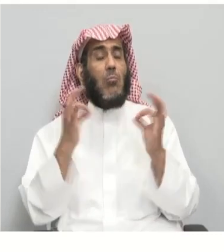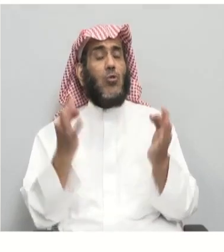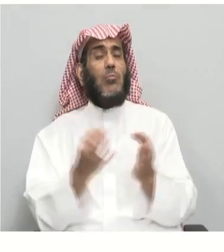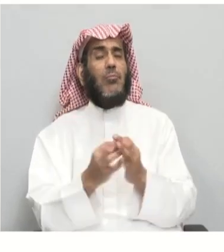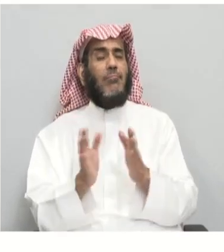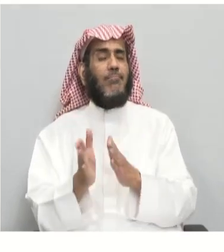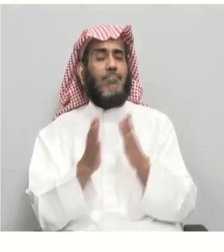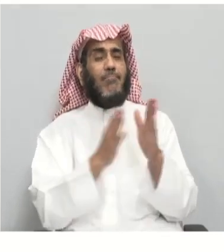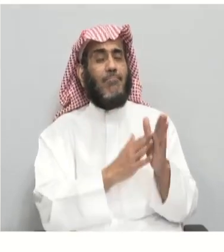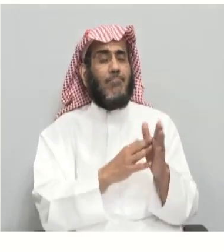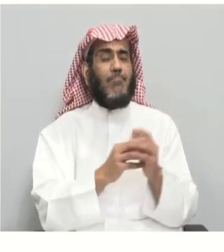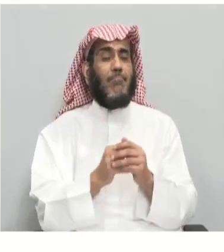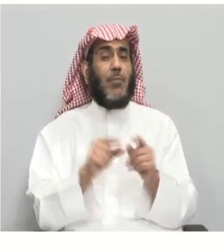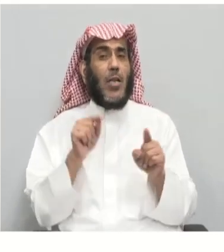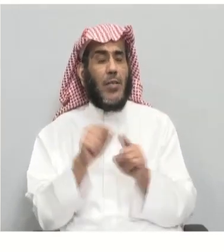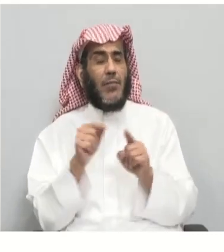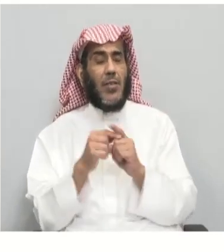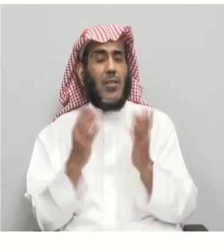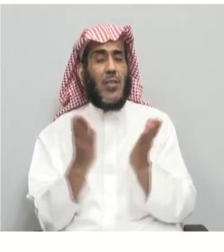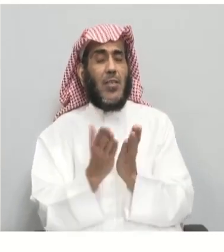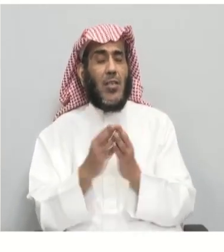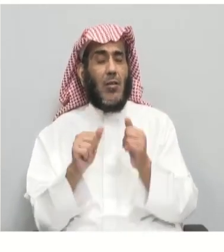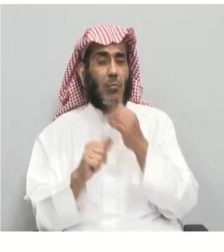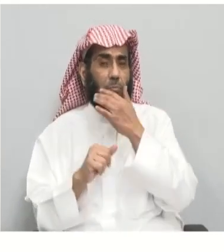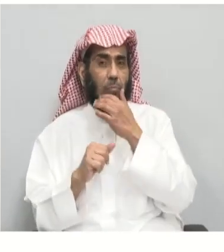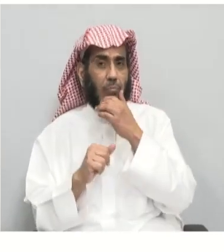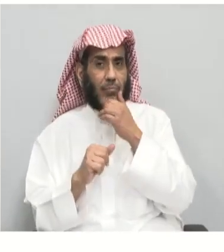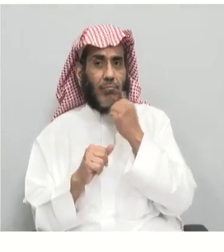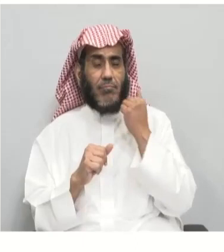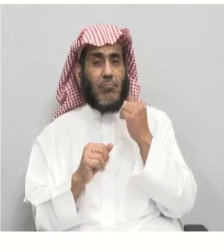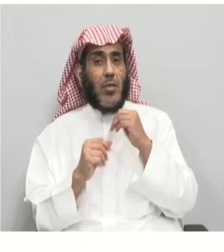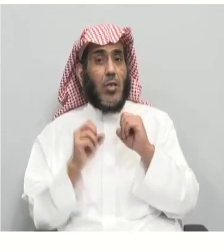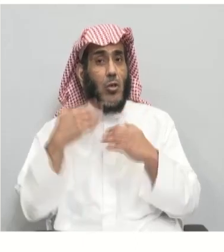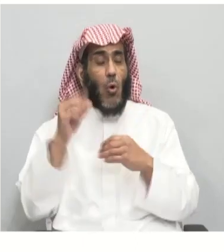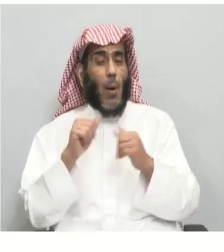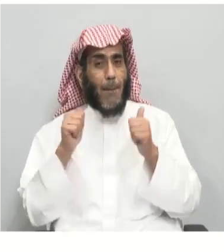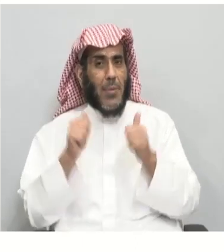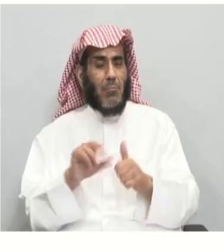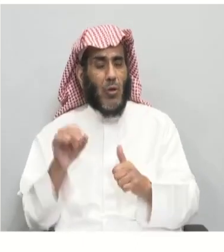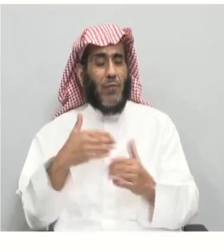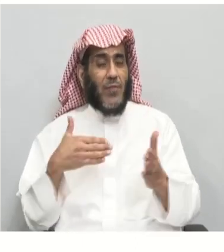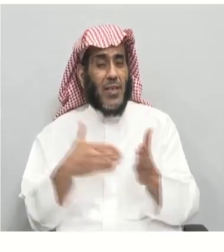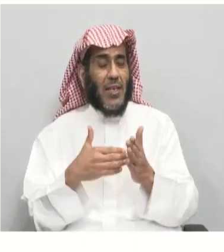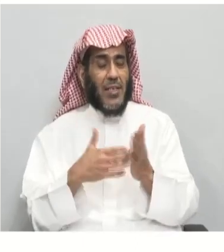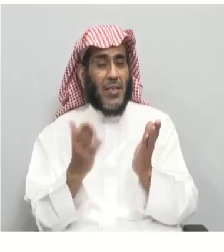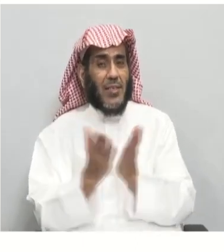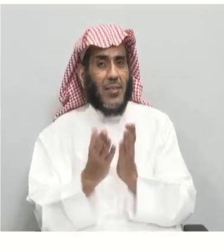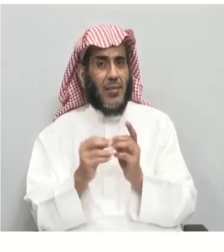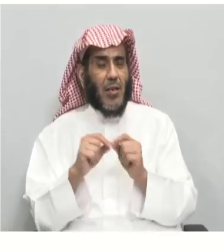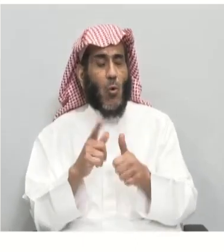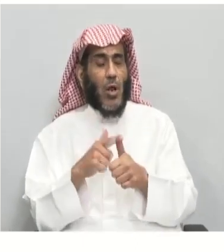ننتقل الى اهداف درسنا لهذا اليوم يتوقع من المتعلم في نهايه الدرس